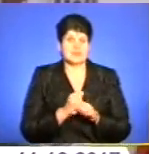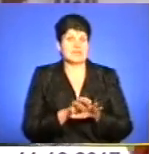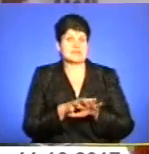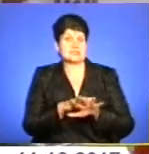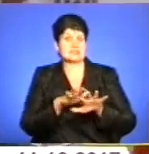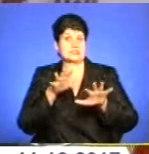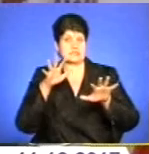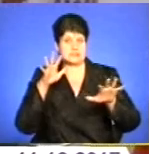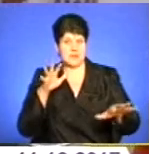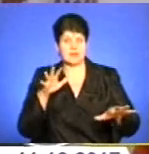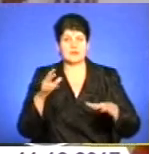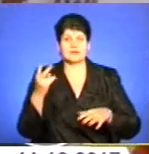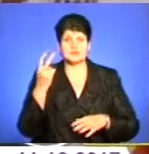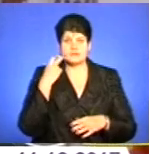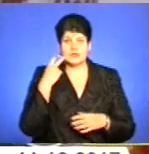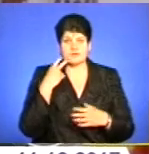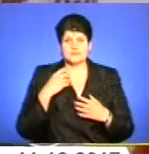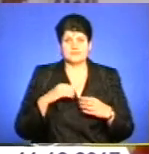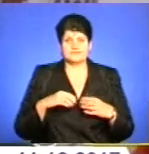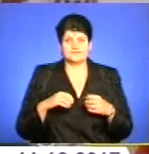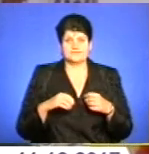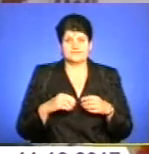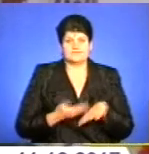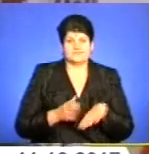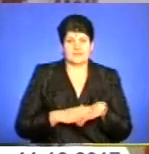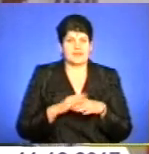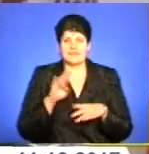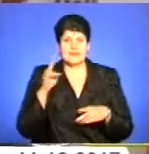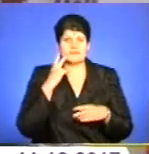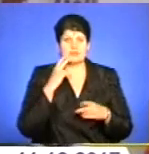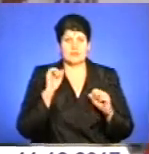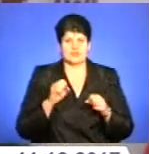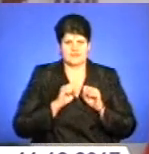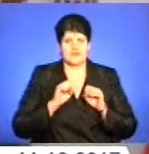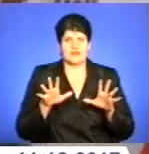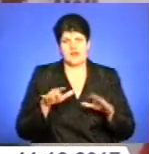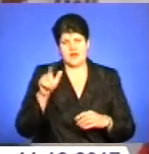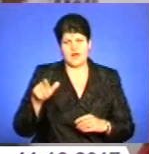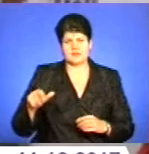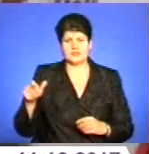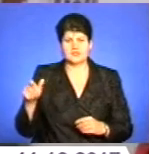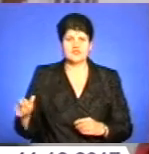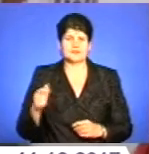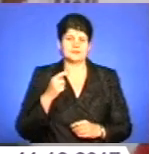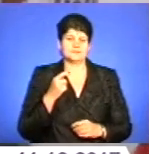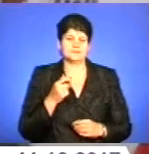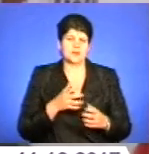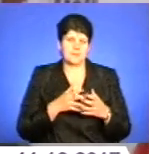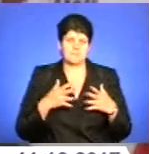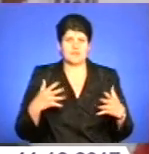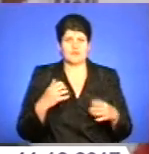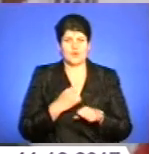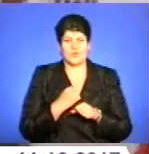в корпусі, вона завжди сковує. І не завжди можна віддатися наповно. А глядачі, вони більш так роблять